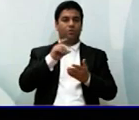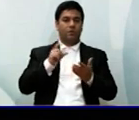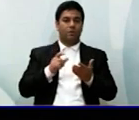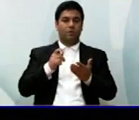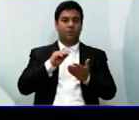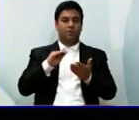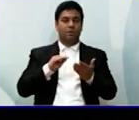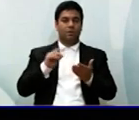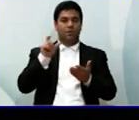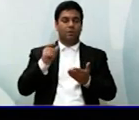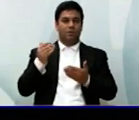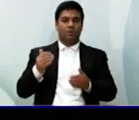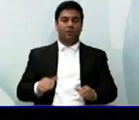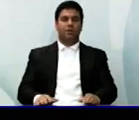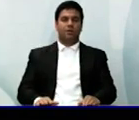писателя.